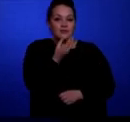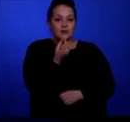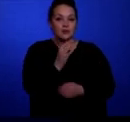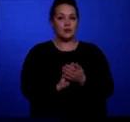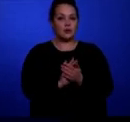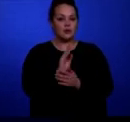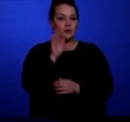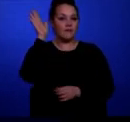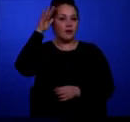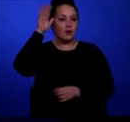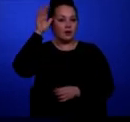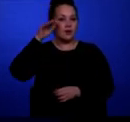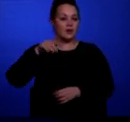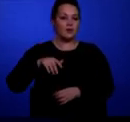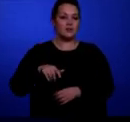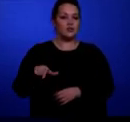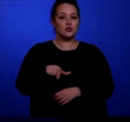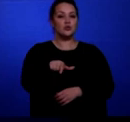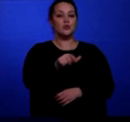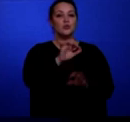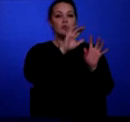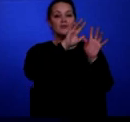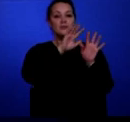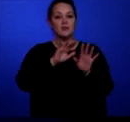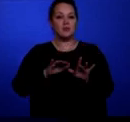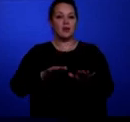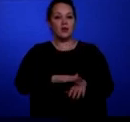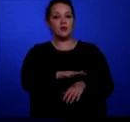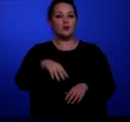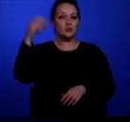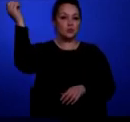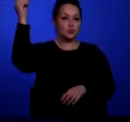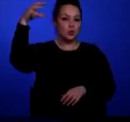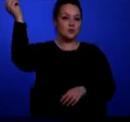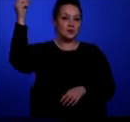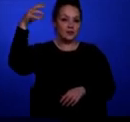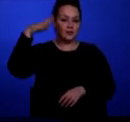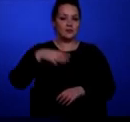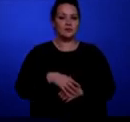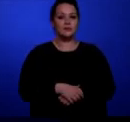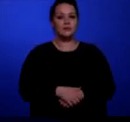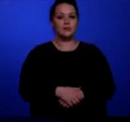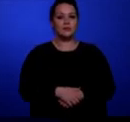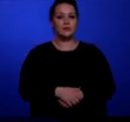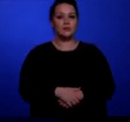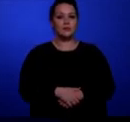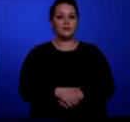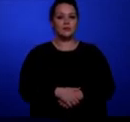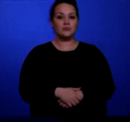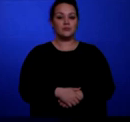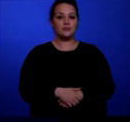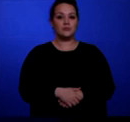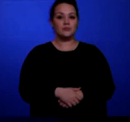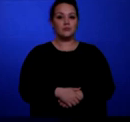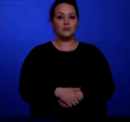Вода течет, снег лежит, солнце светит. А теперь давайте-ка мы